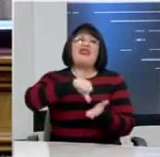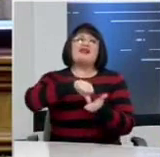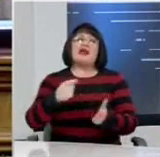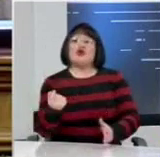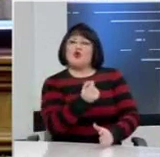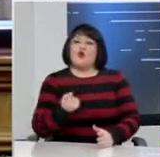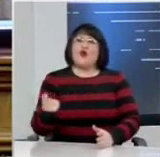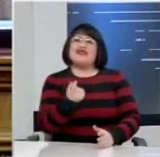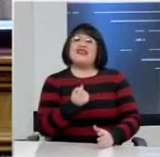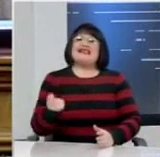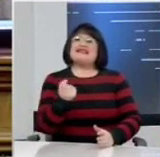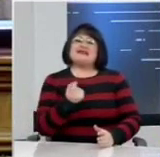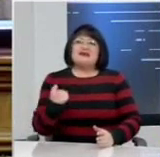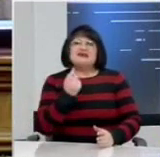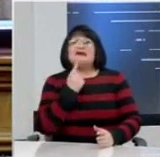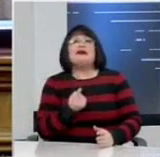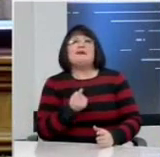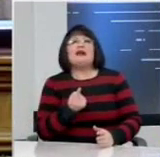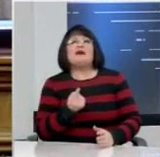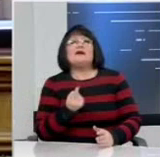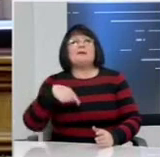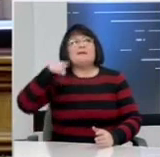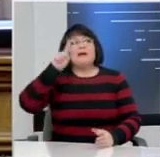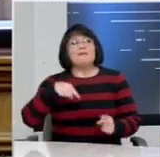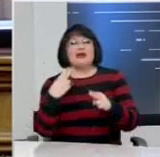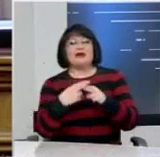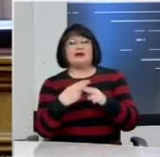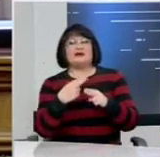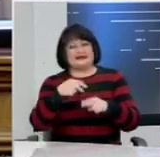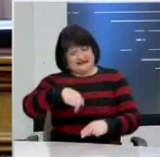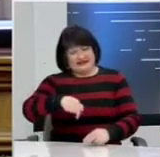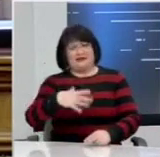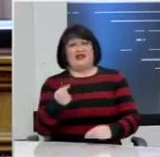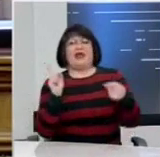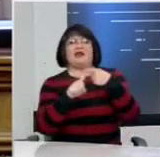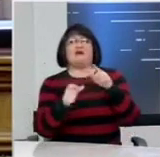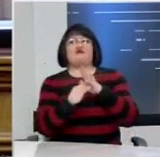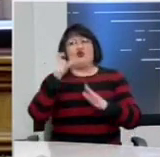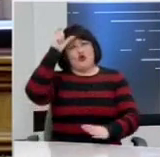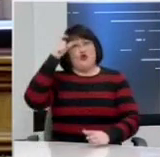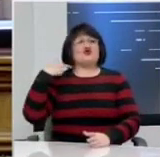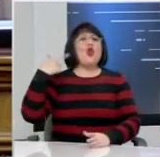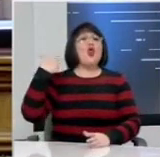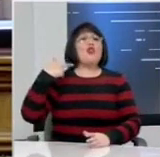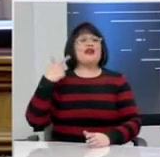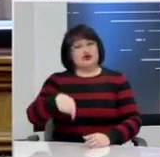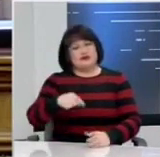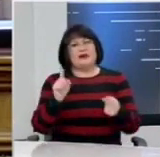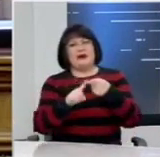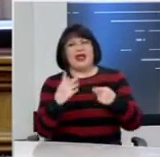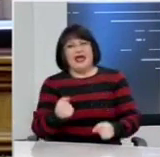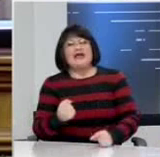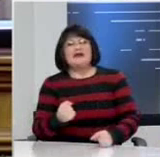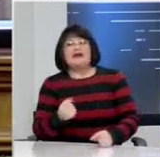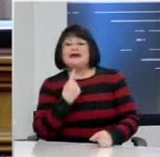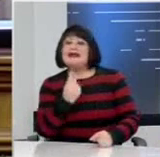Ειδήσεων μία μέρα πριν την κρίσιμη συνάντηση του Πρωθυπουργού με τον Τούρκο Πρόεδρο στο Λονδίνο,